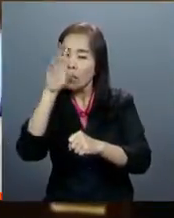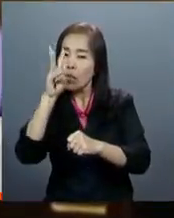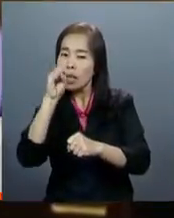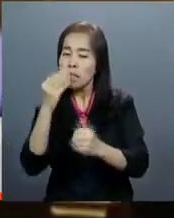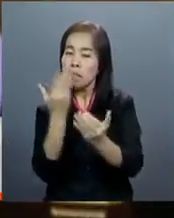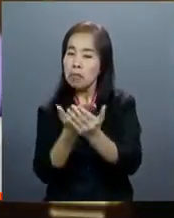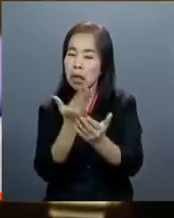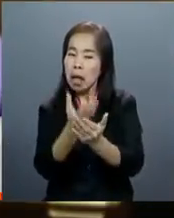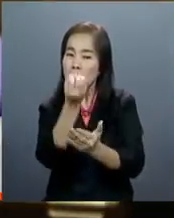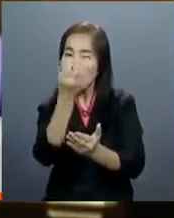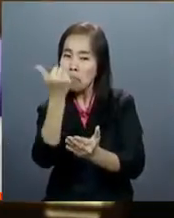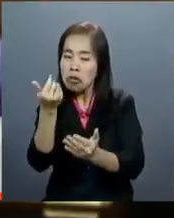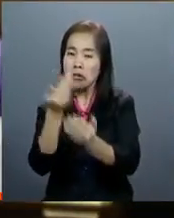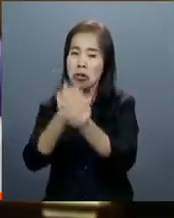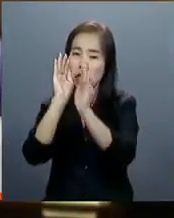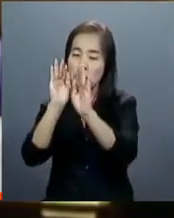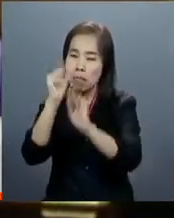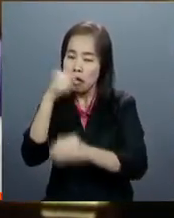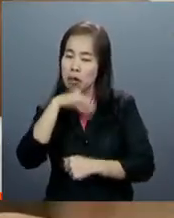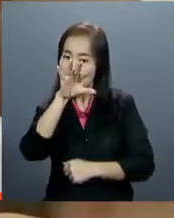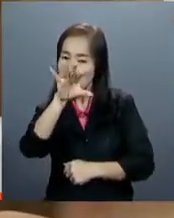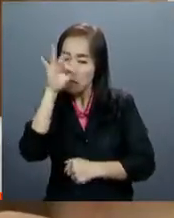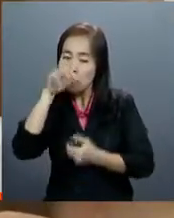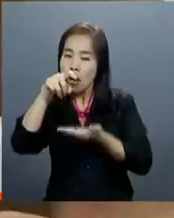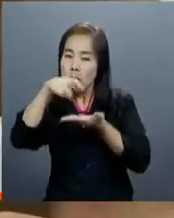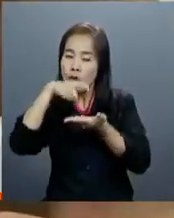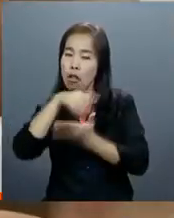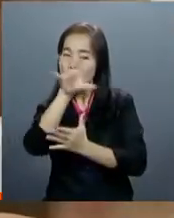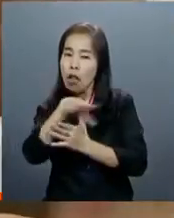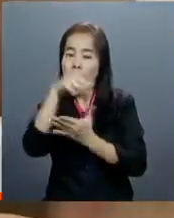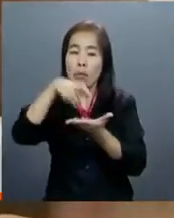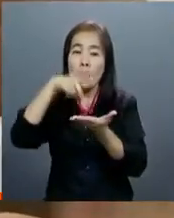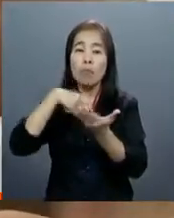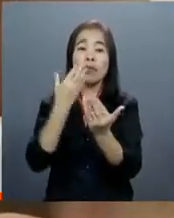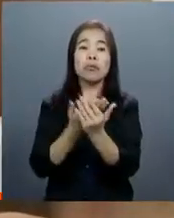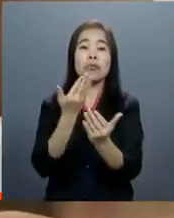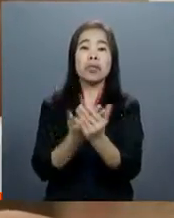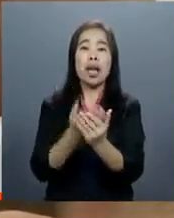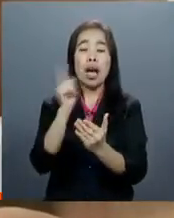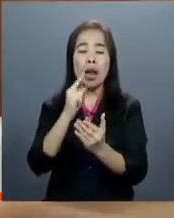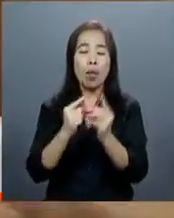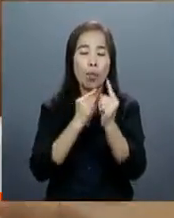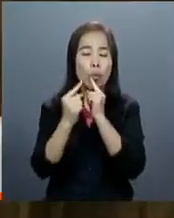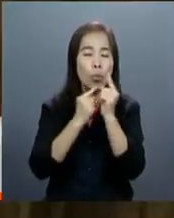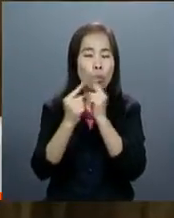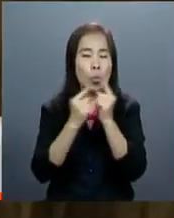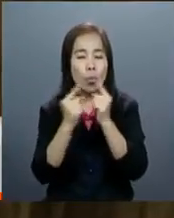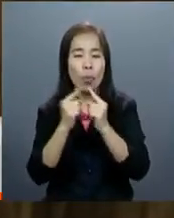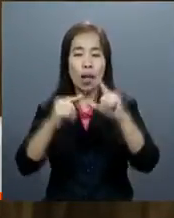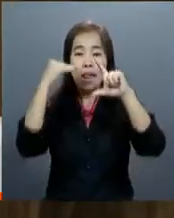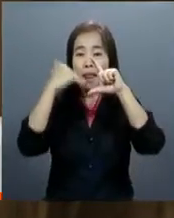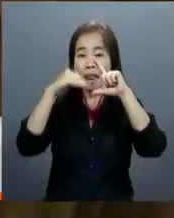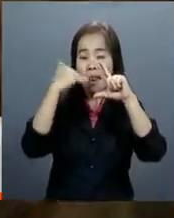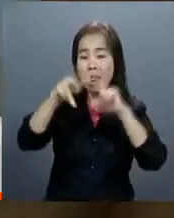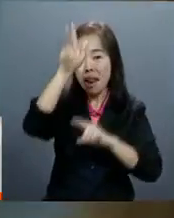ได้สูงมีเงินเก็บจำนวนมากวิธีการของมิชชาชีพจะใช้วิธีการพูดคุยผ่านสื่อสังคมออนไลน์ทำให้ผู้